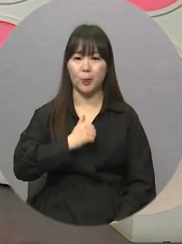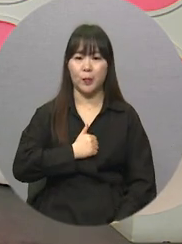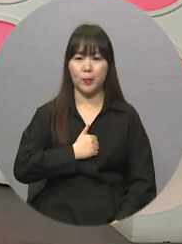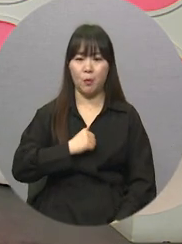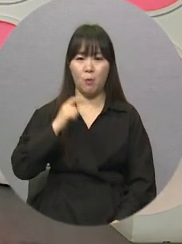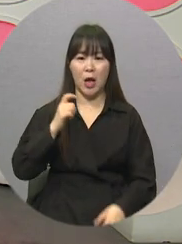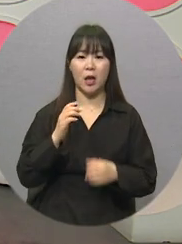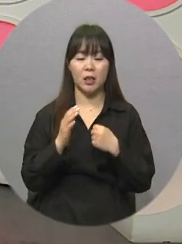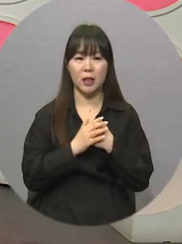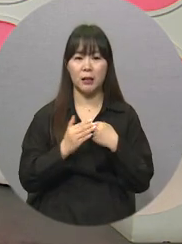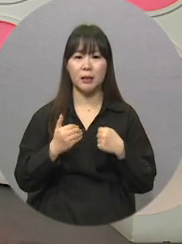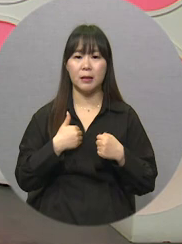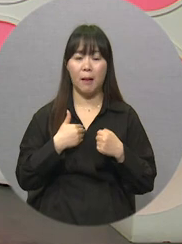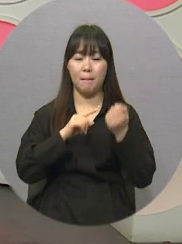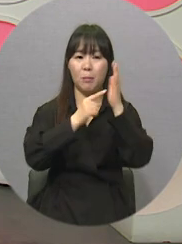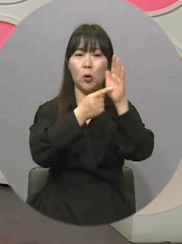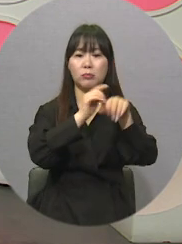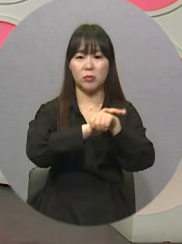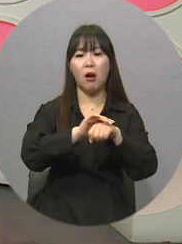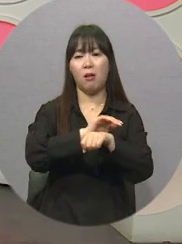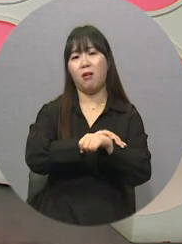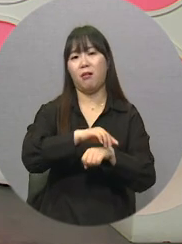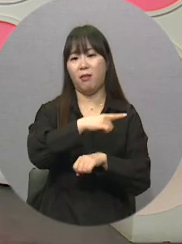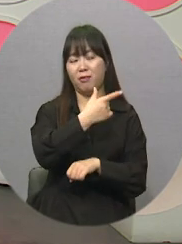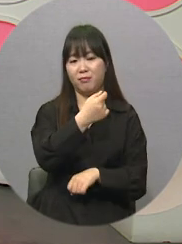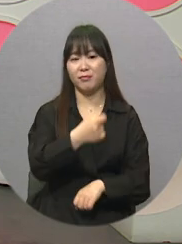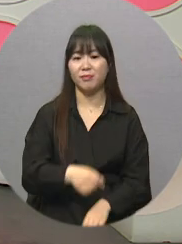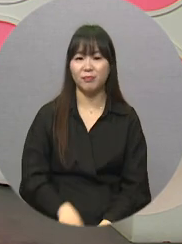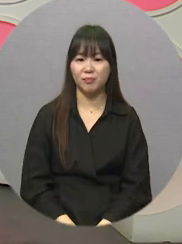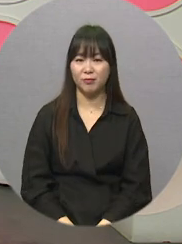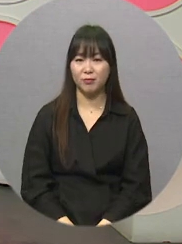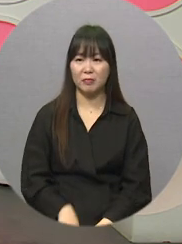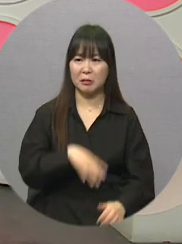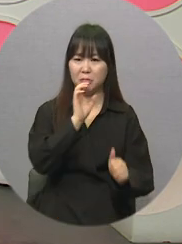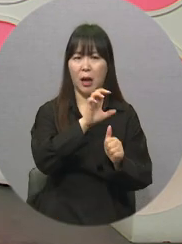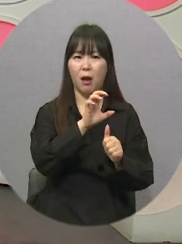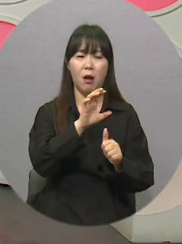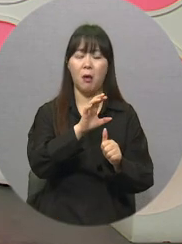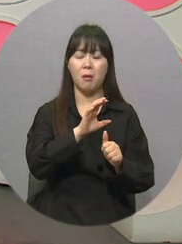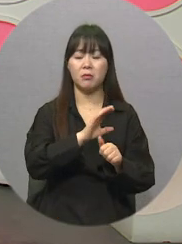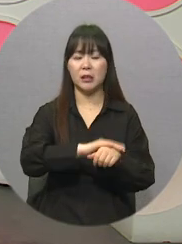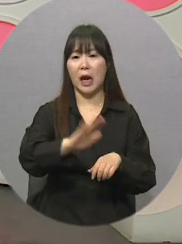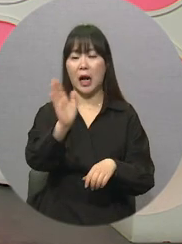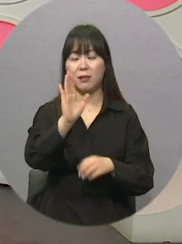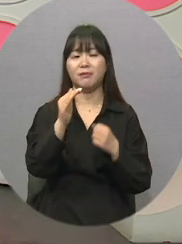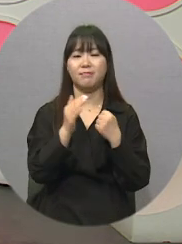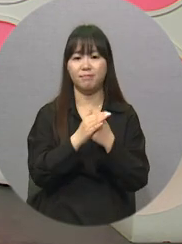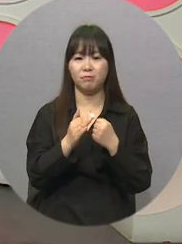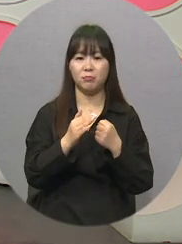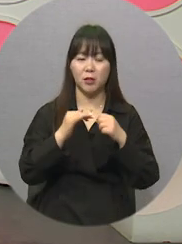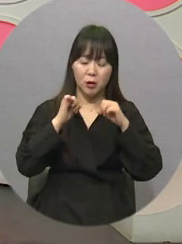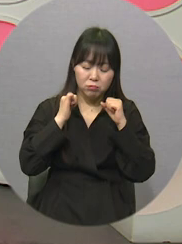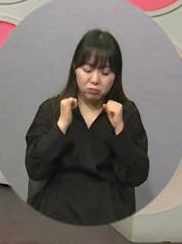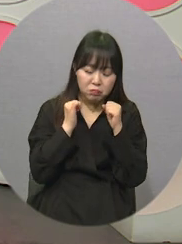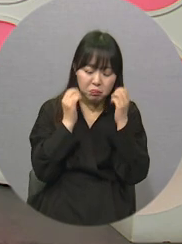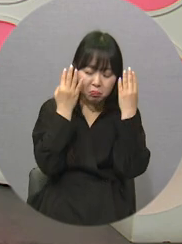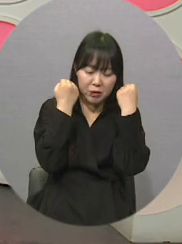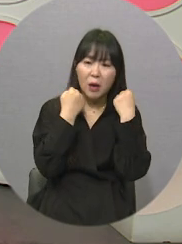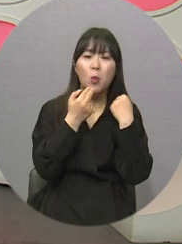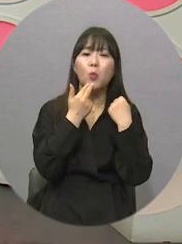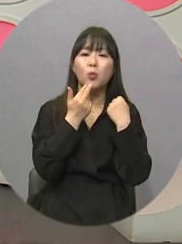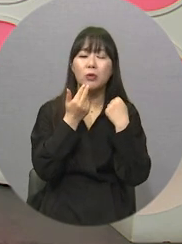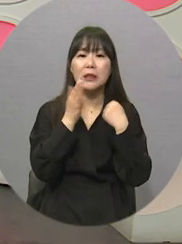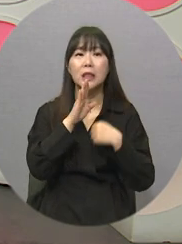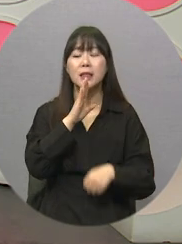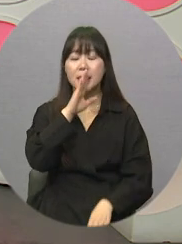강해서 자기 그 표현을 많이 하거든요. 많이 하죠. 네. 무섭게 안 하니까. 안 하니까. 주눅이 안 들어요. 근데 장단점이